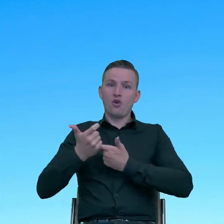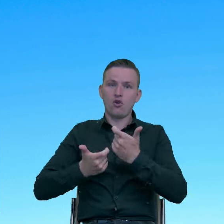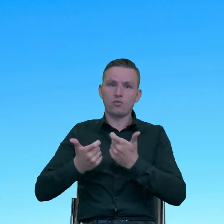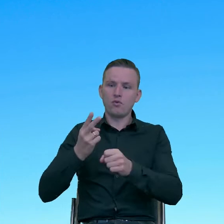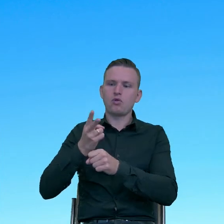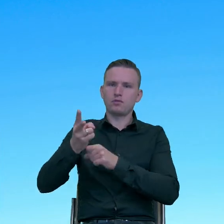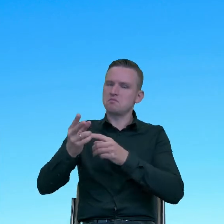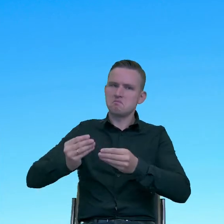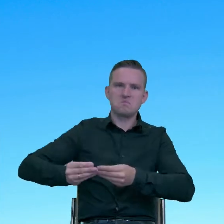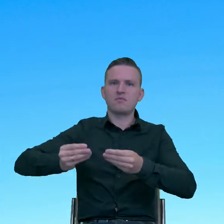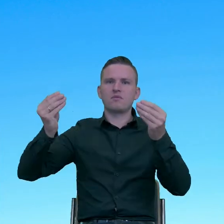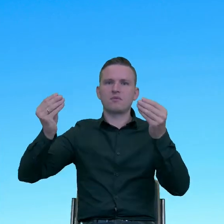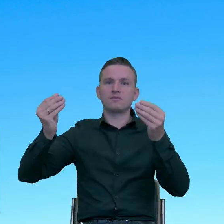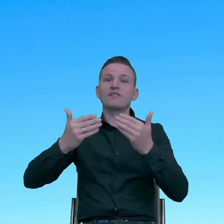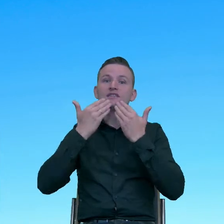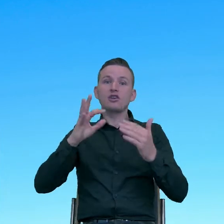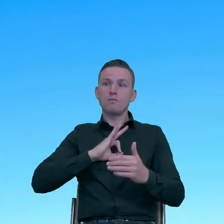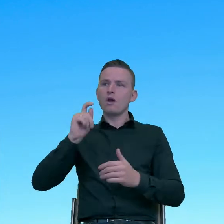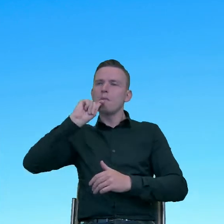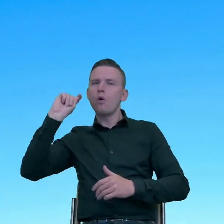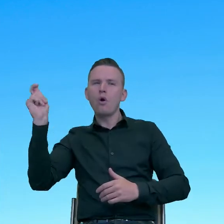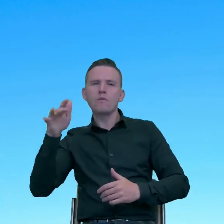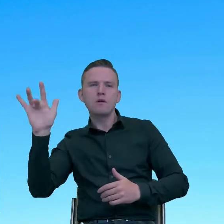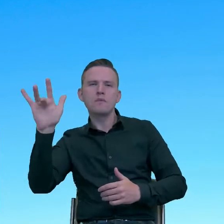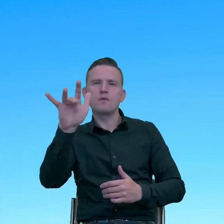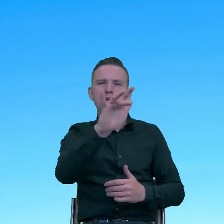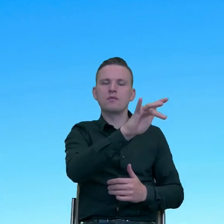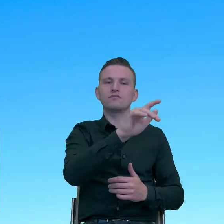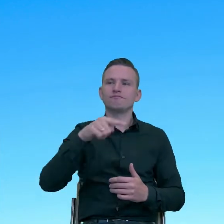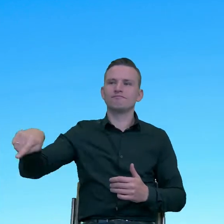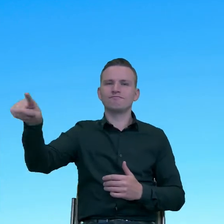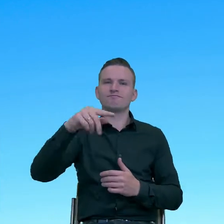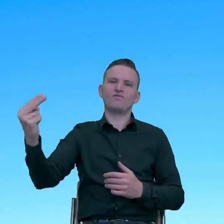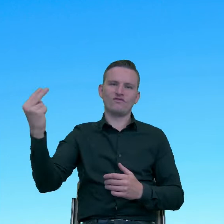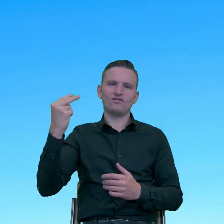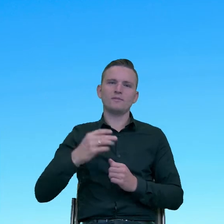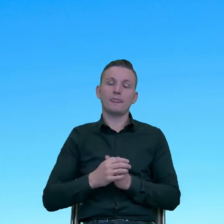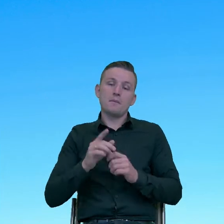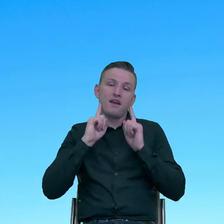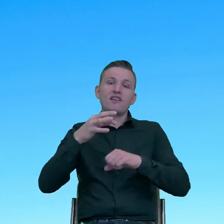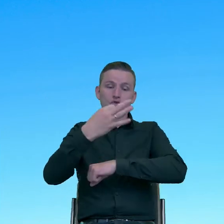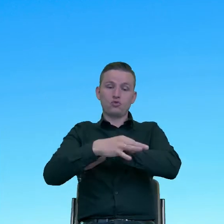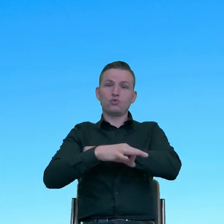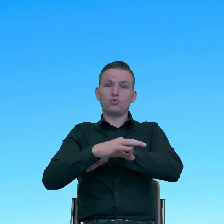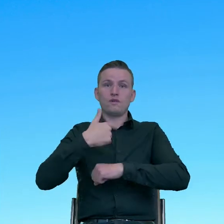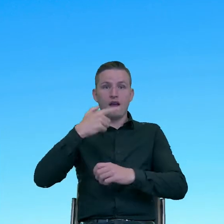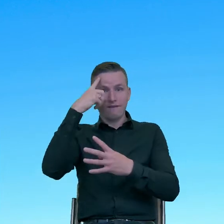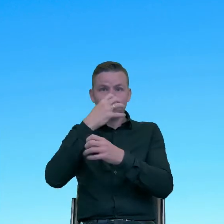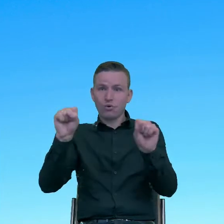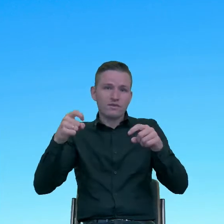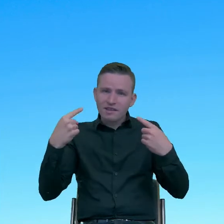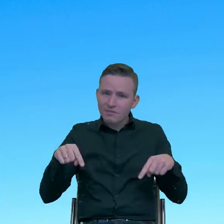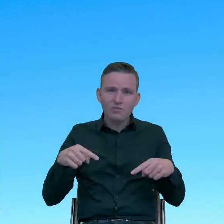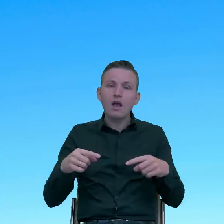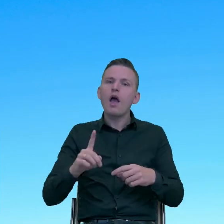poruszyłem dzięki tej właśnie swojej podróży bardzo ważne tematy. Koniec końców studiów nie skończyłem, ale wymyśliłem sobie to, w jaki